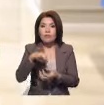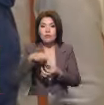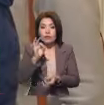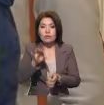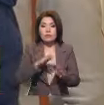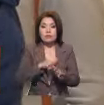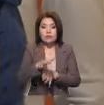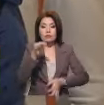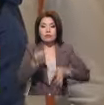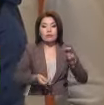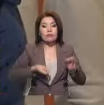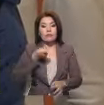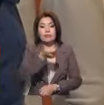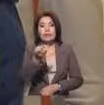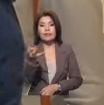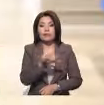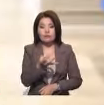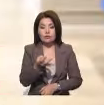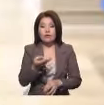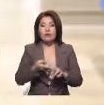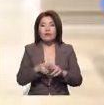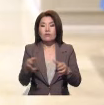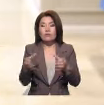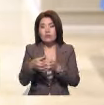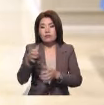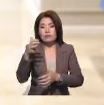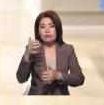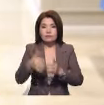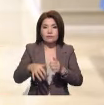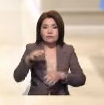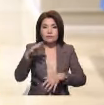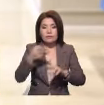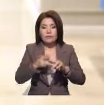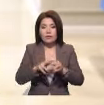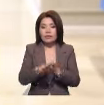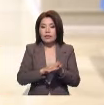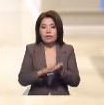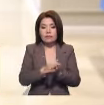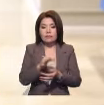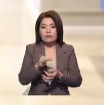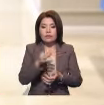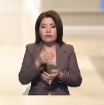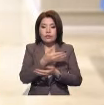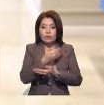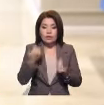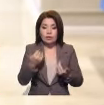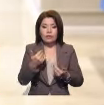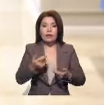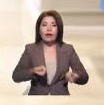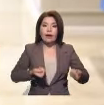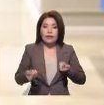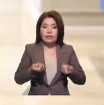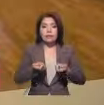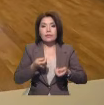бірден сотқа беру керек. Жосықсыз мердігерлер тізіміне бірде бір мердігер кірген жоқ. Яғни, әкімшілік тарапынан тиісті